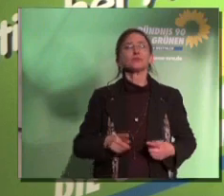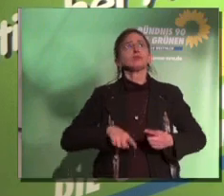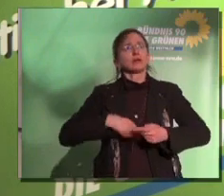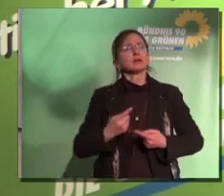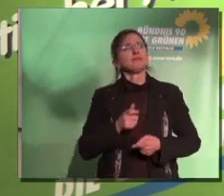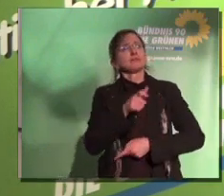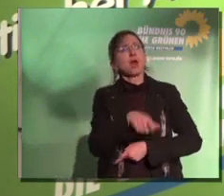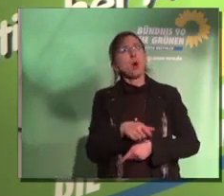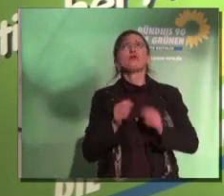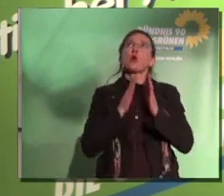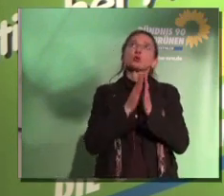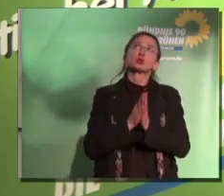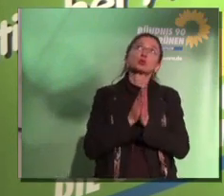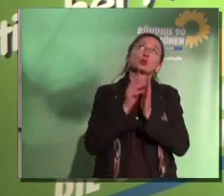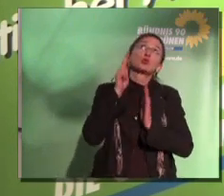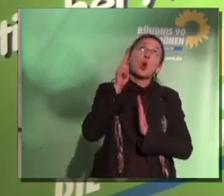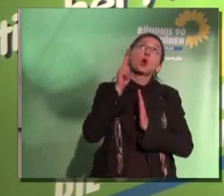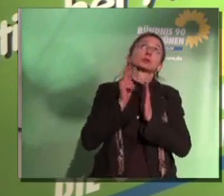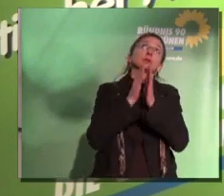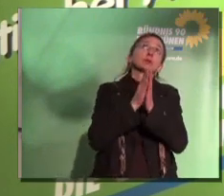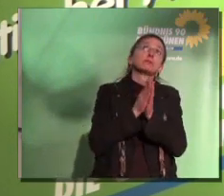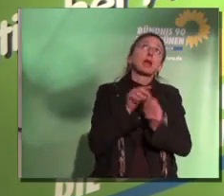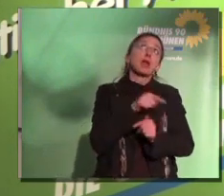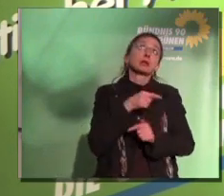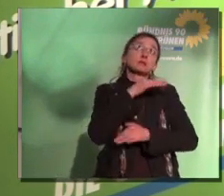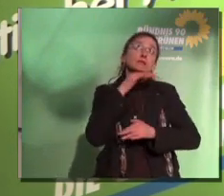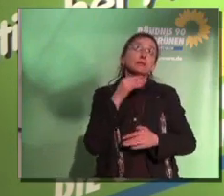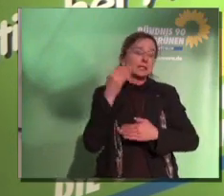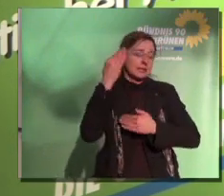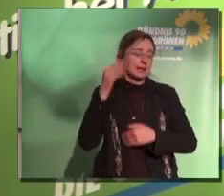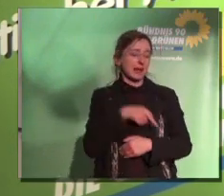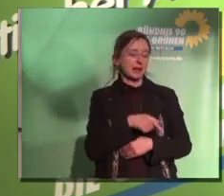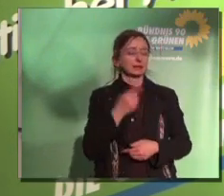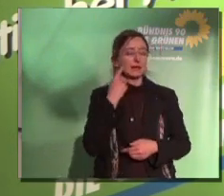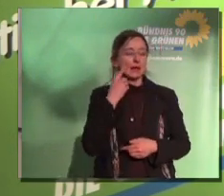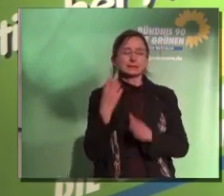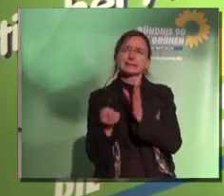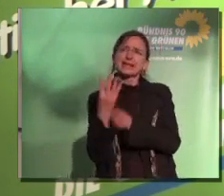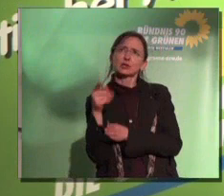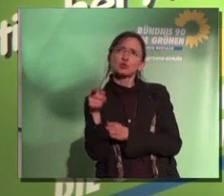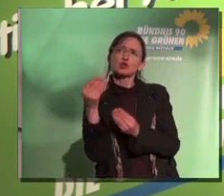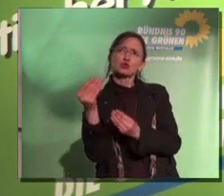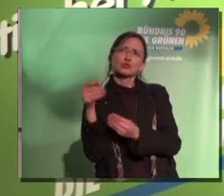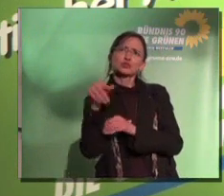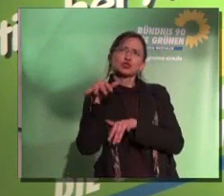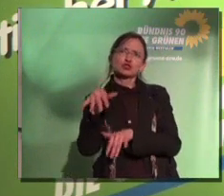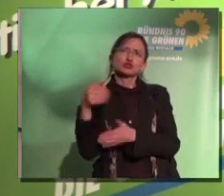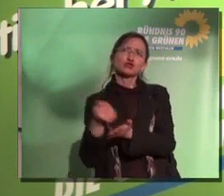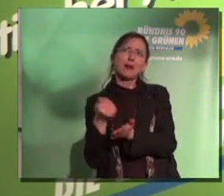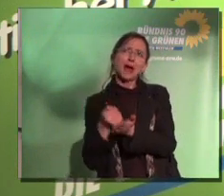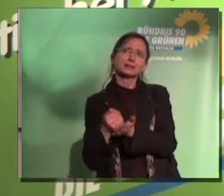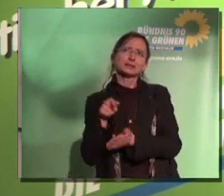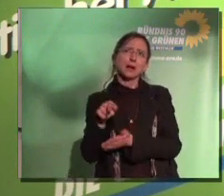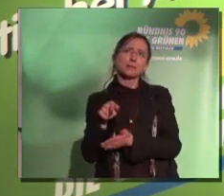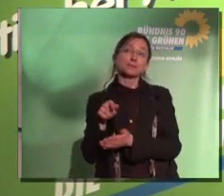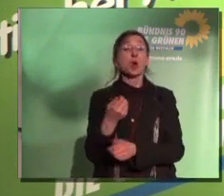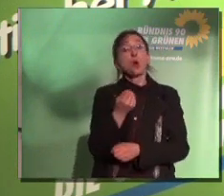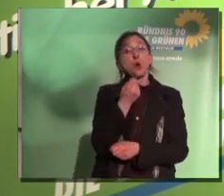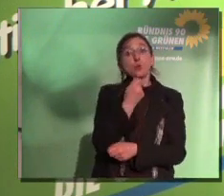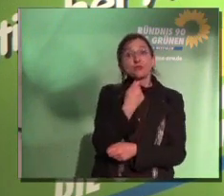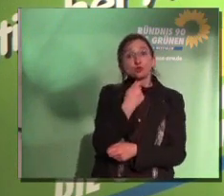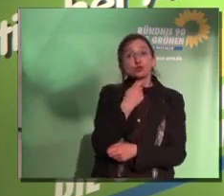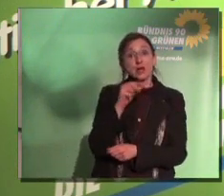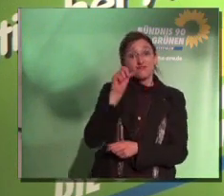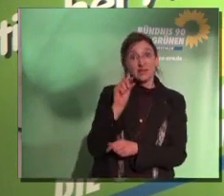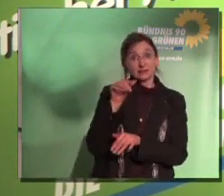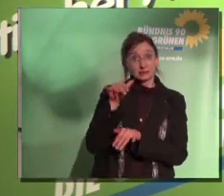Ne? Also die Natur ist immer sehr sparsam und wenn das Futter rar ist, ja, dann geht das bei der Gottesanbeterin so.